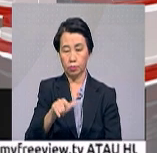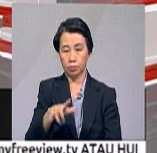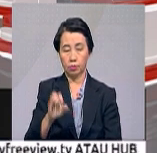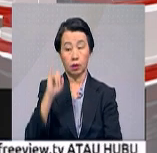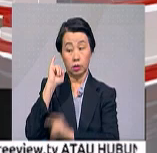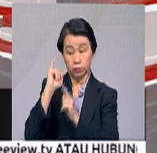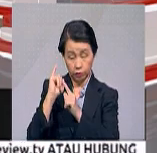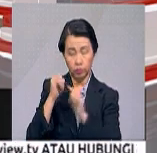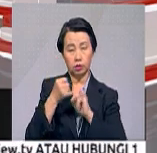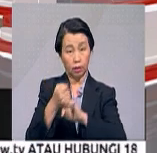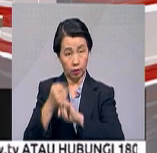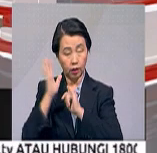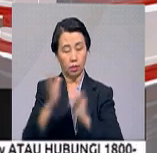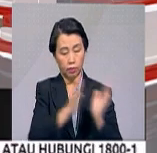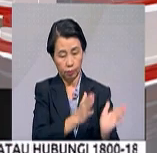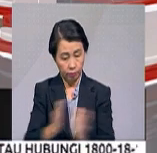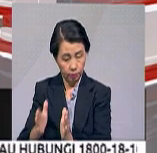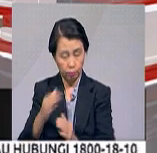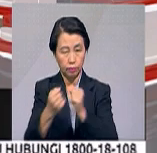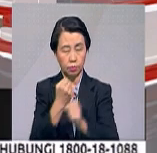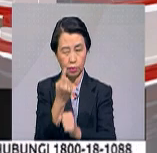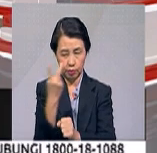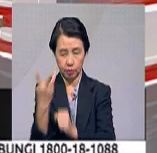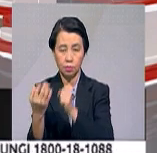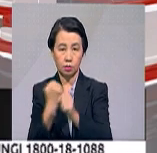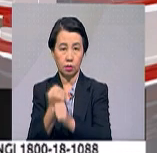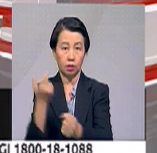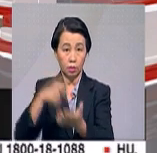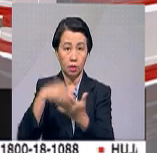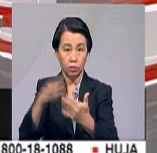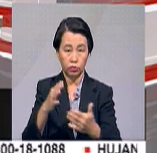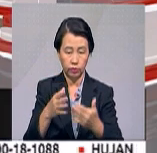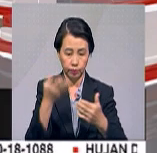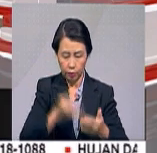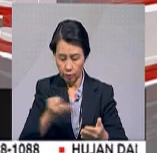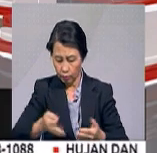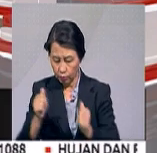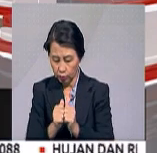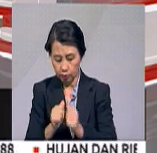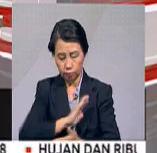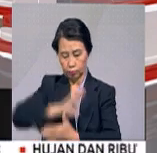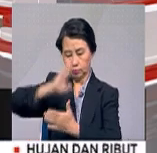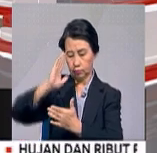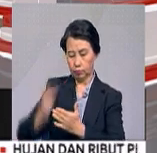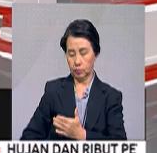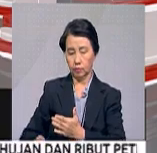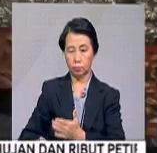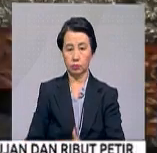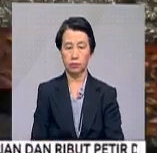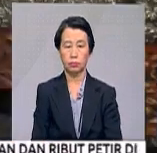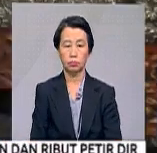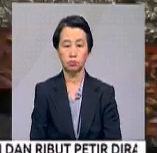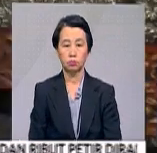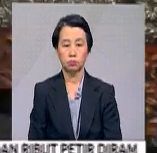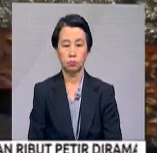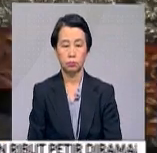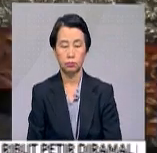dijangka direalisasikan beberapa tahun lagi setelah mekanisme pelaksanaannya dimuktamadkan.